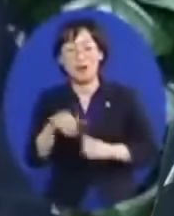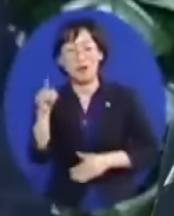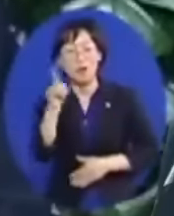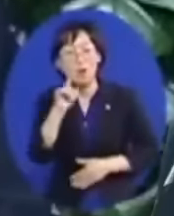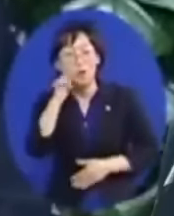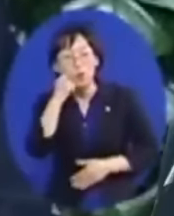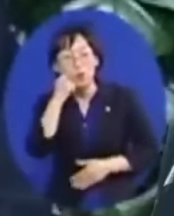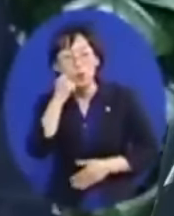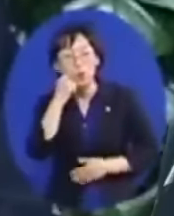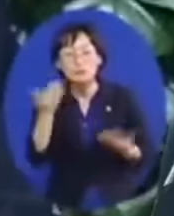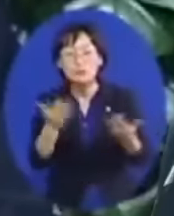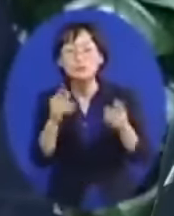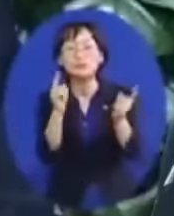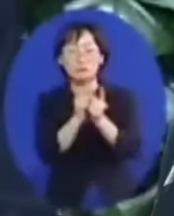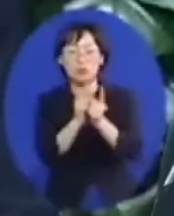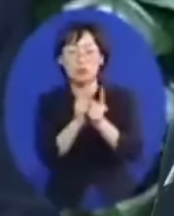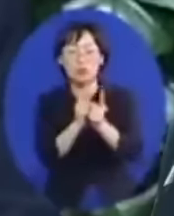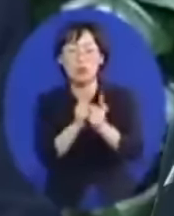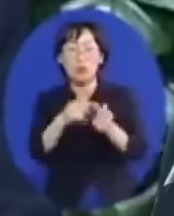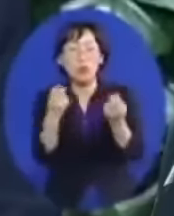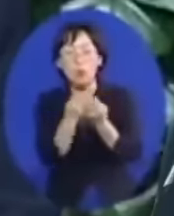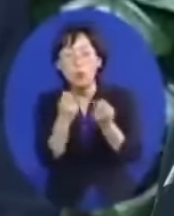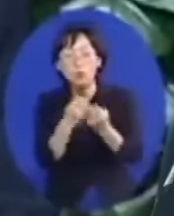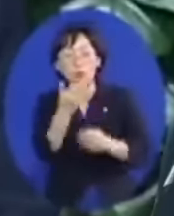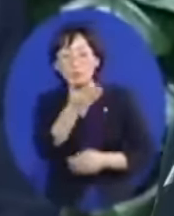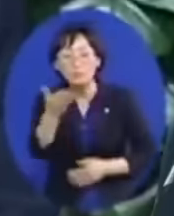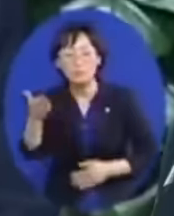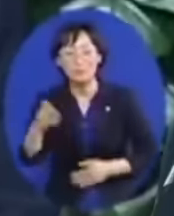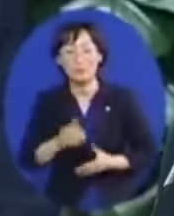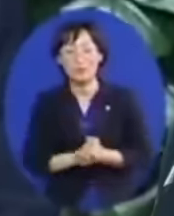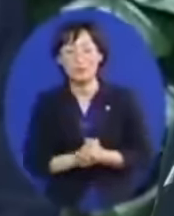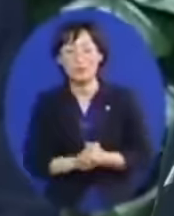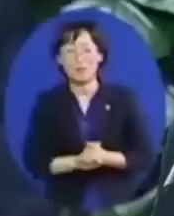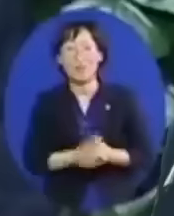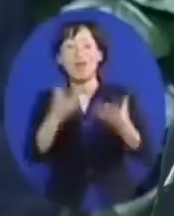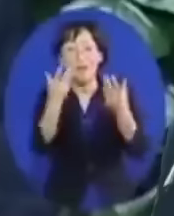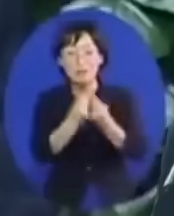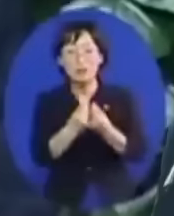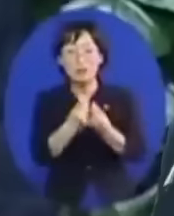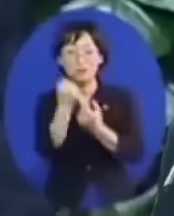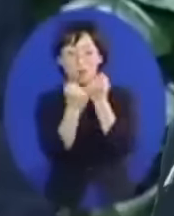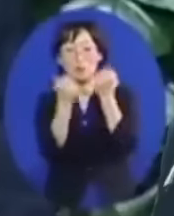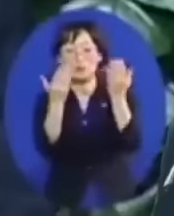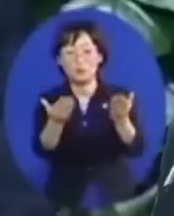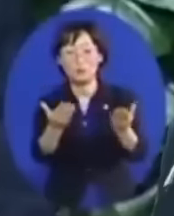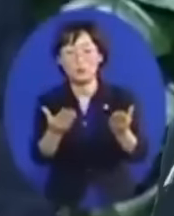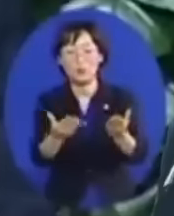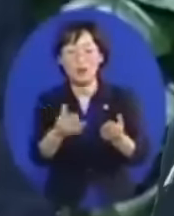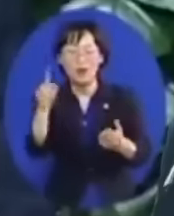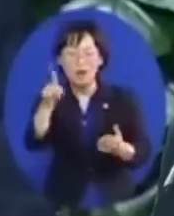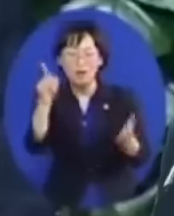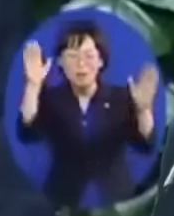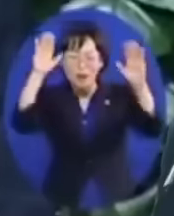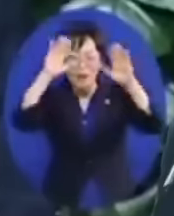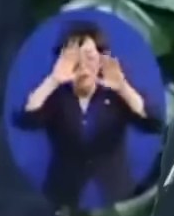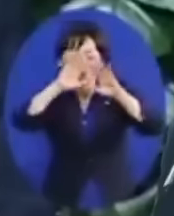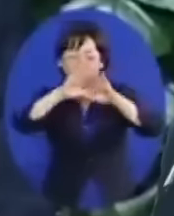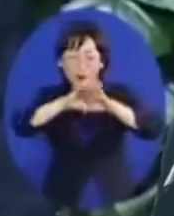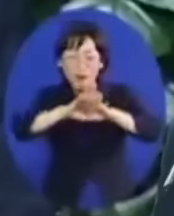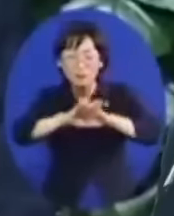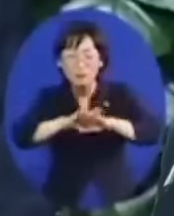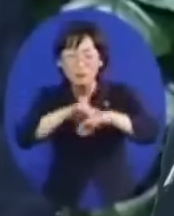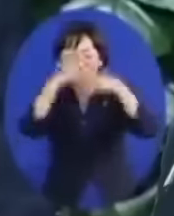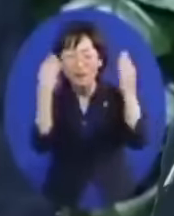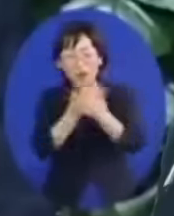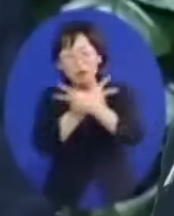어려운 일이 닥쳐오지 않습니까? 그때 어떻게 하냐는 것입니다. 그 예를 들어 주님 말씀에는 한밤중에 다 깊이